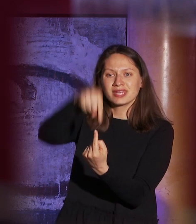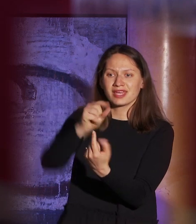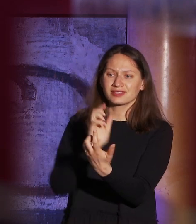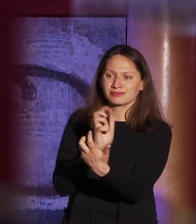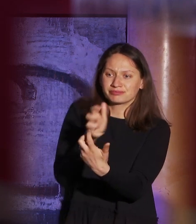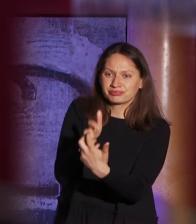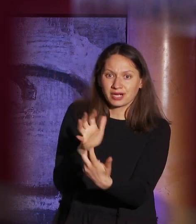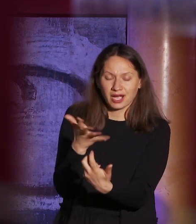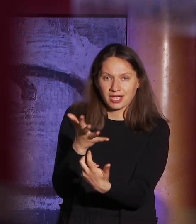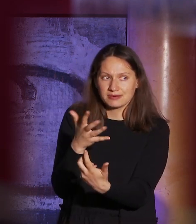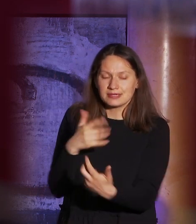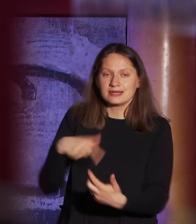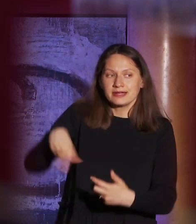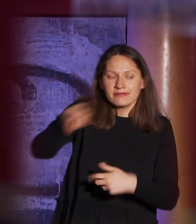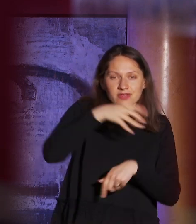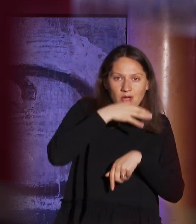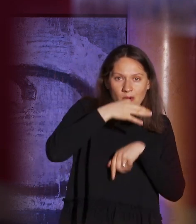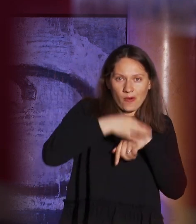ne?